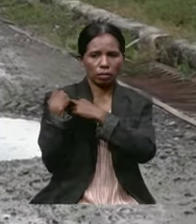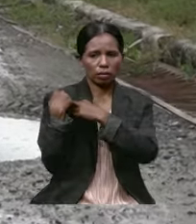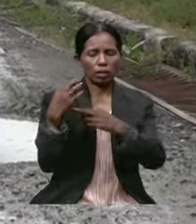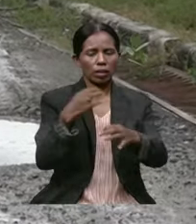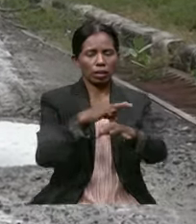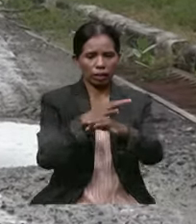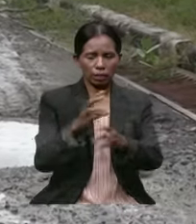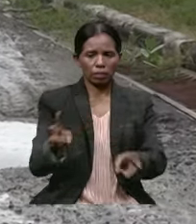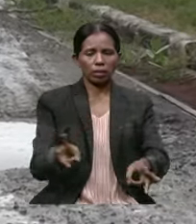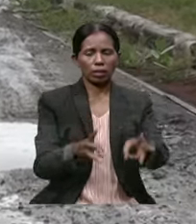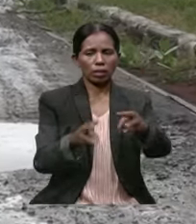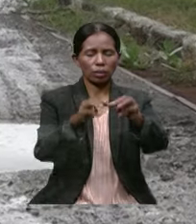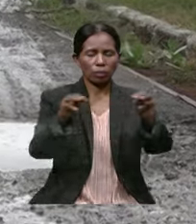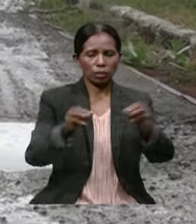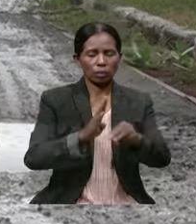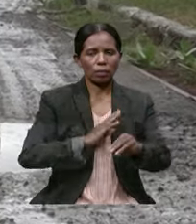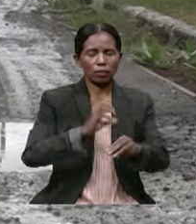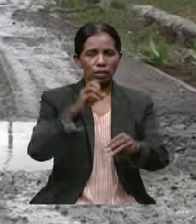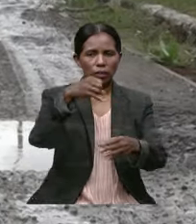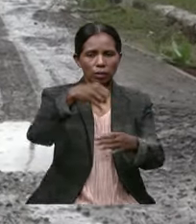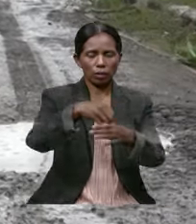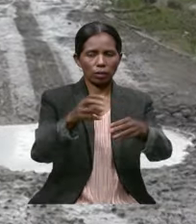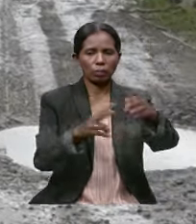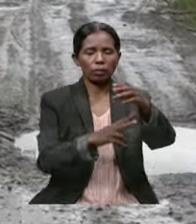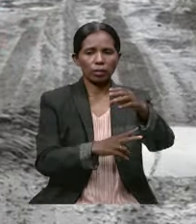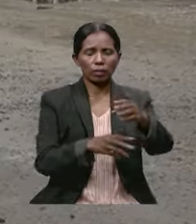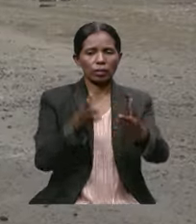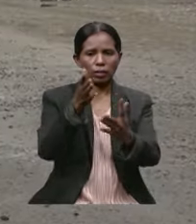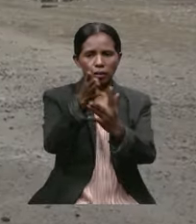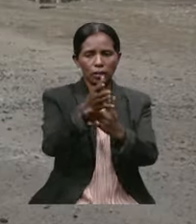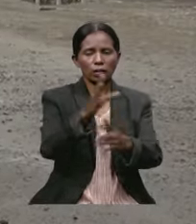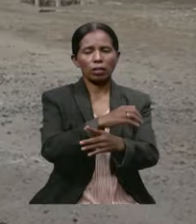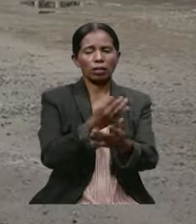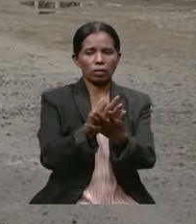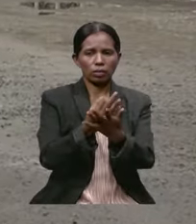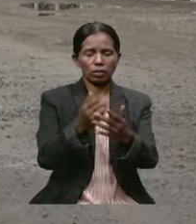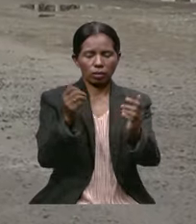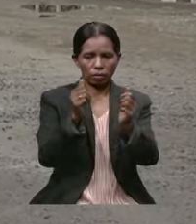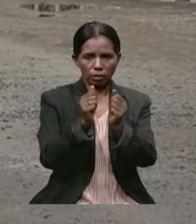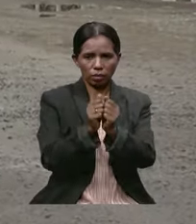ba estrada sire iha munisipi Bomonaro inklimos pontu entrada batu gade o total orçamento